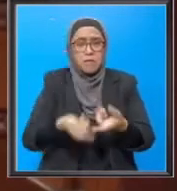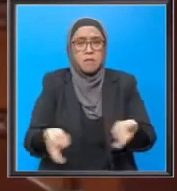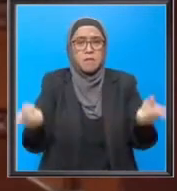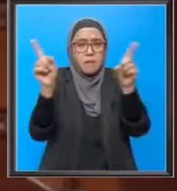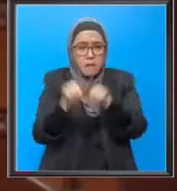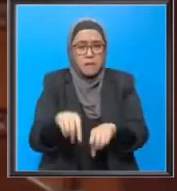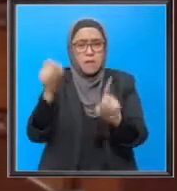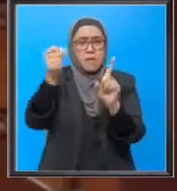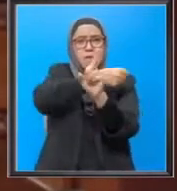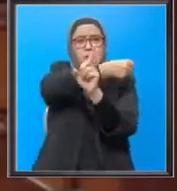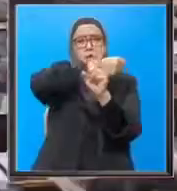berkata anak Terima kasih ya